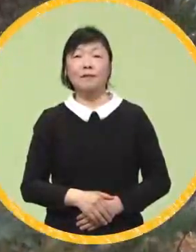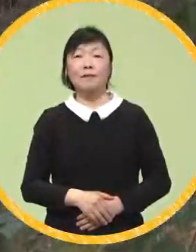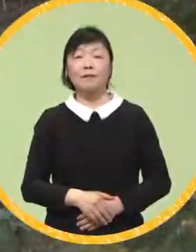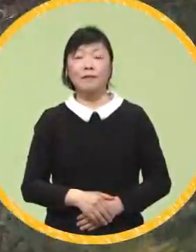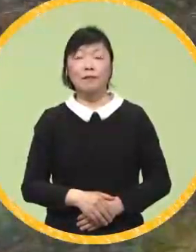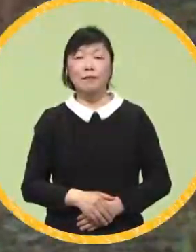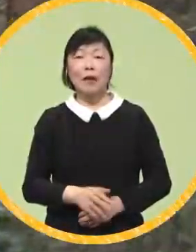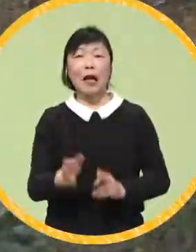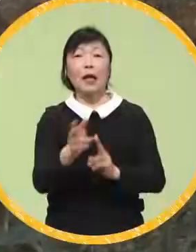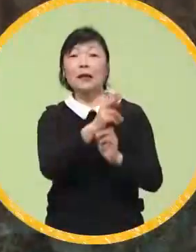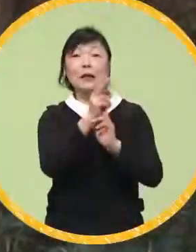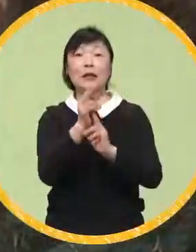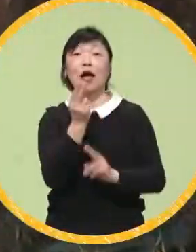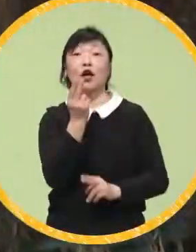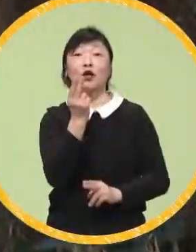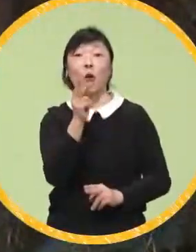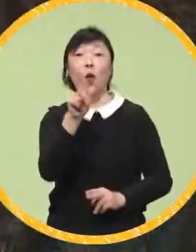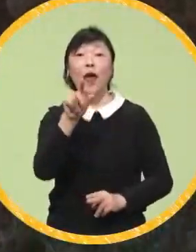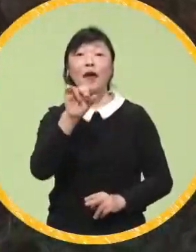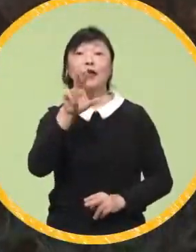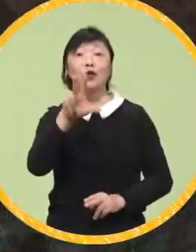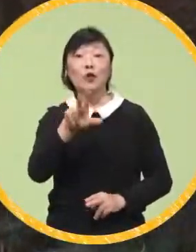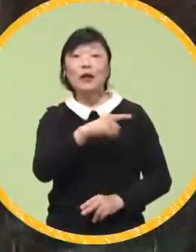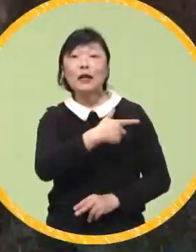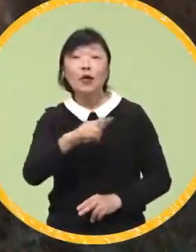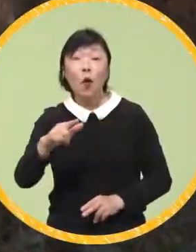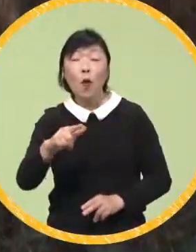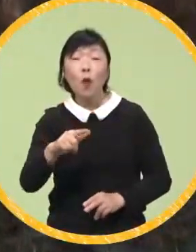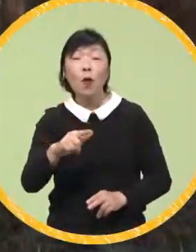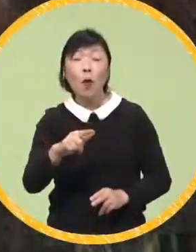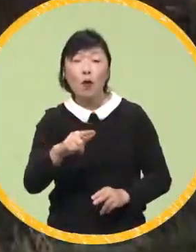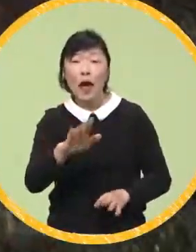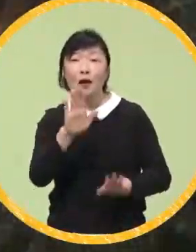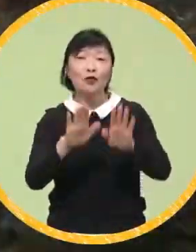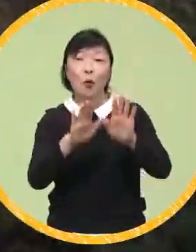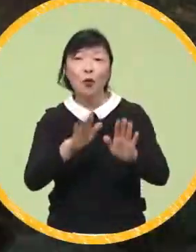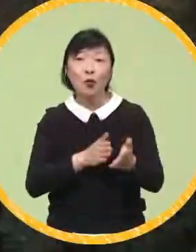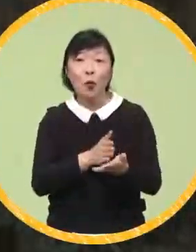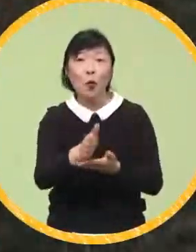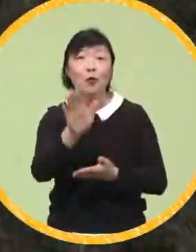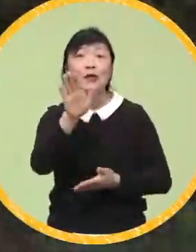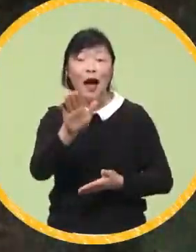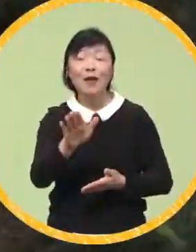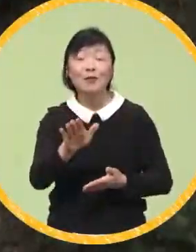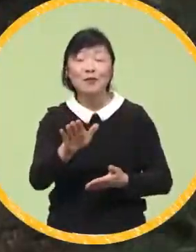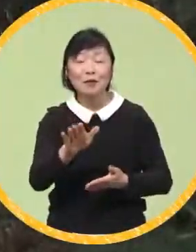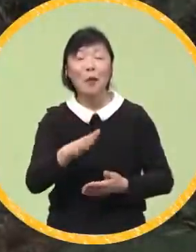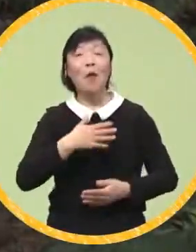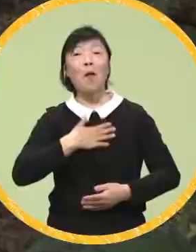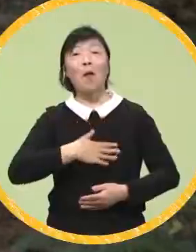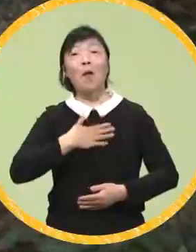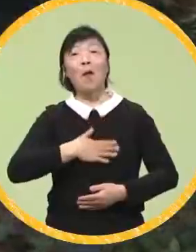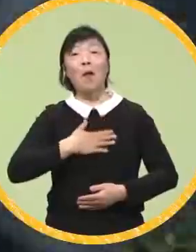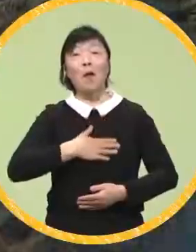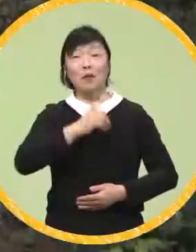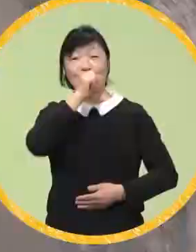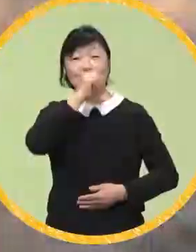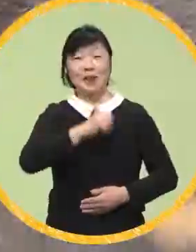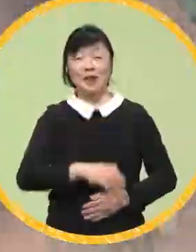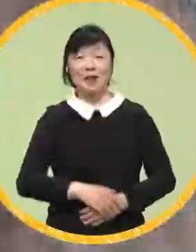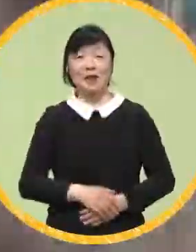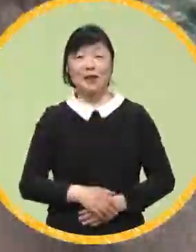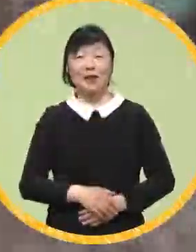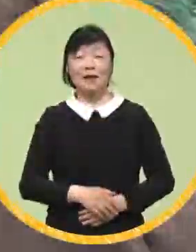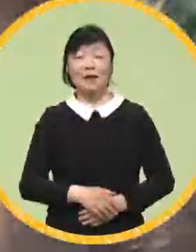サボ忍者刀レール様々な表情ありましては体力と技術を駆使して高乗りこなすとね気持ちいいんですよ